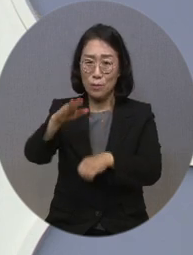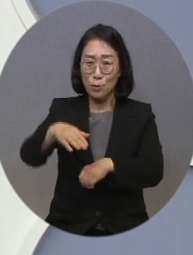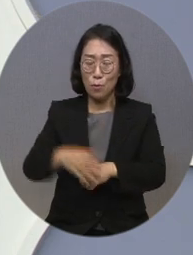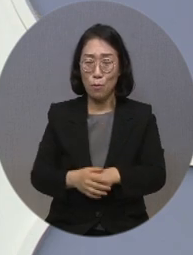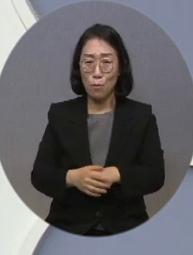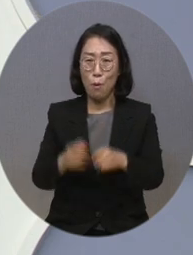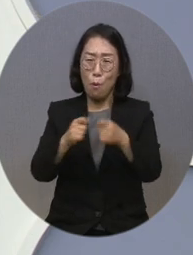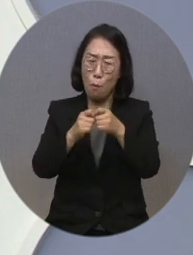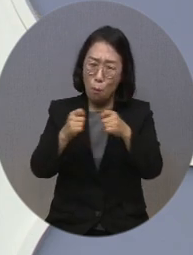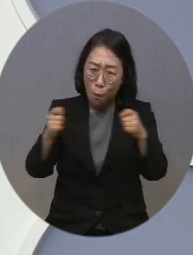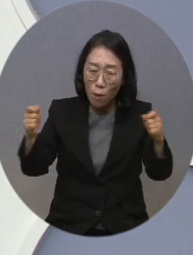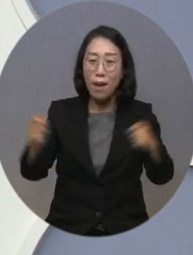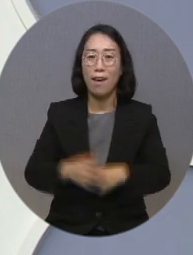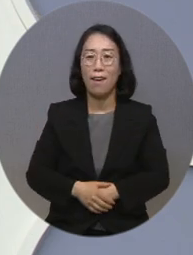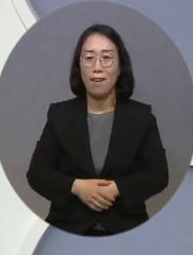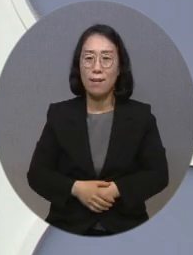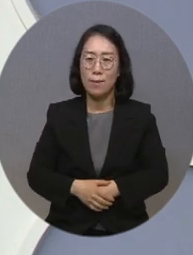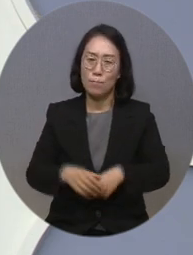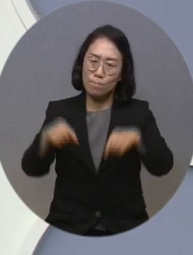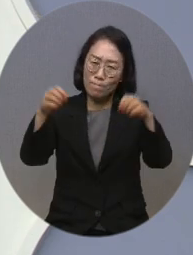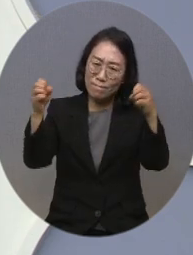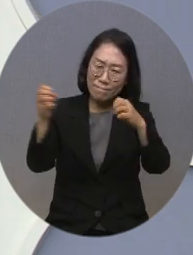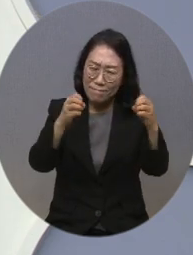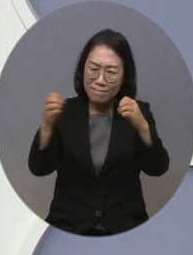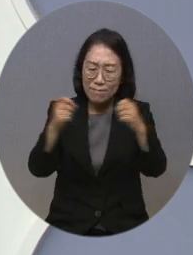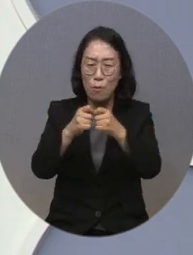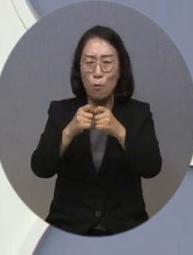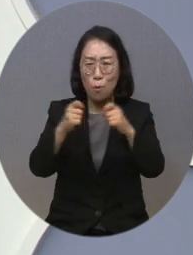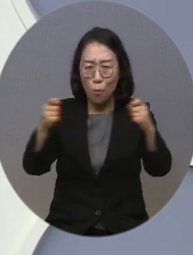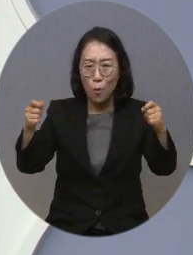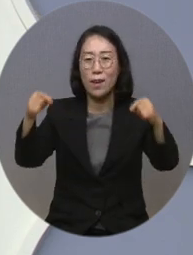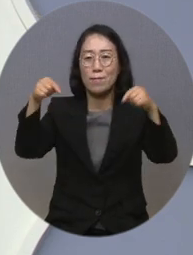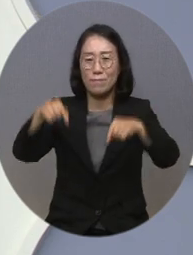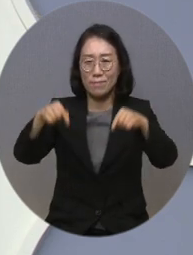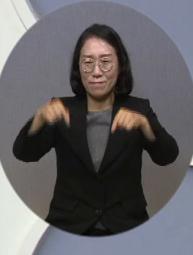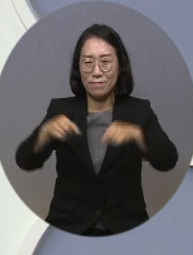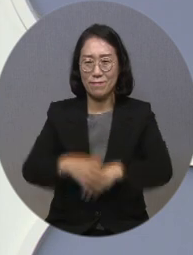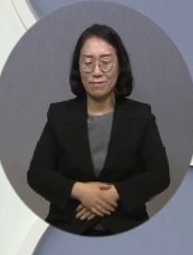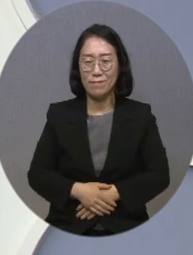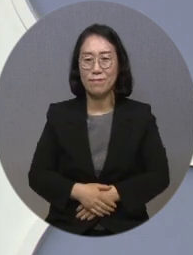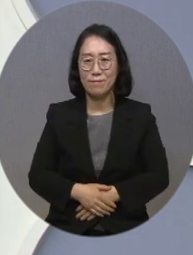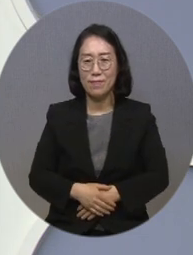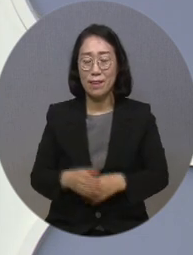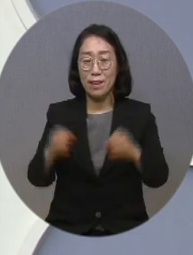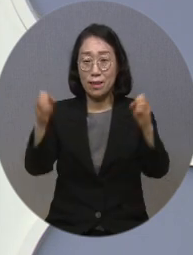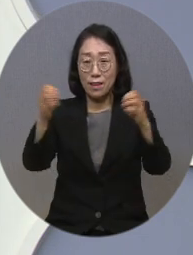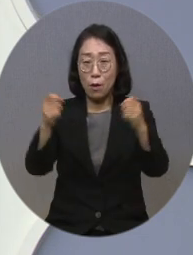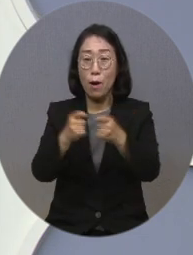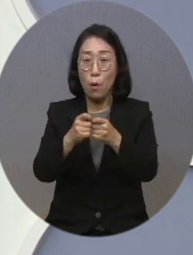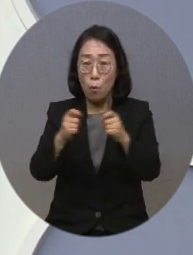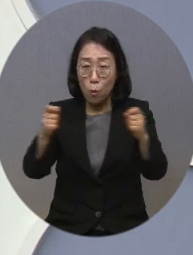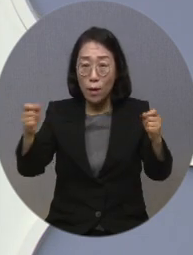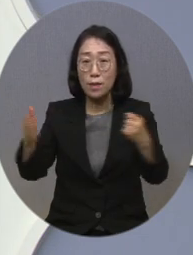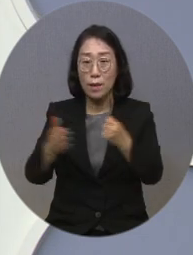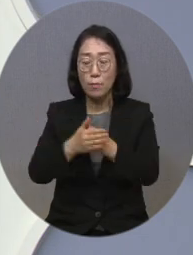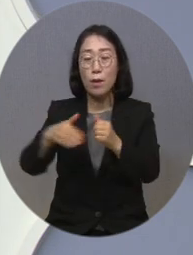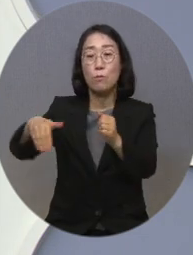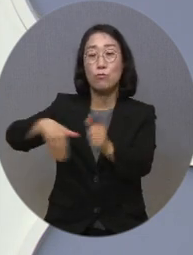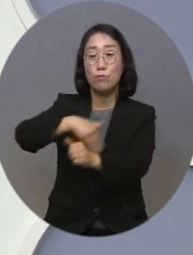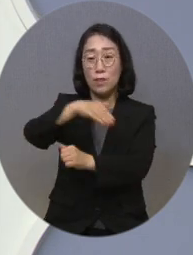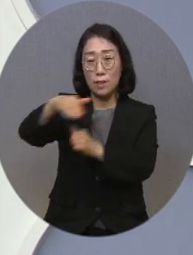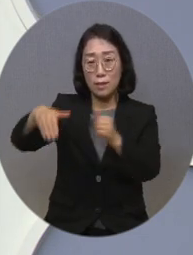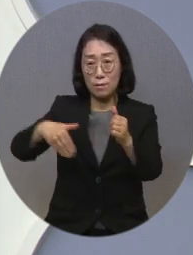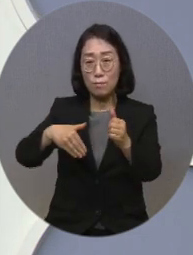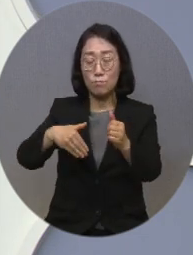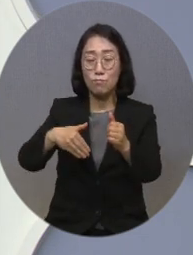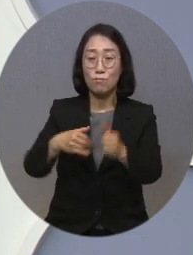3시간 가까이 한 것도 그것도 최장 기록이라고 합니다. 네. 아무래도 오래 면담을 하셨기 때문에 그 분위기는 굉장히 화기애애했다고